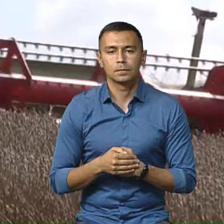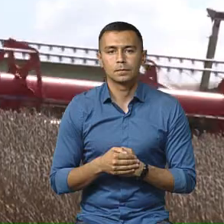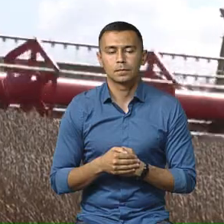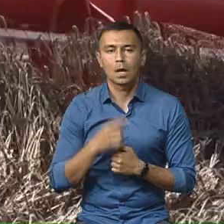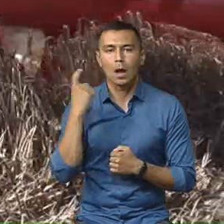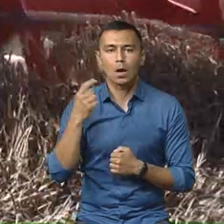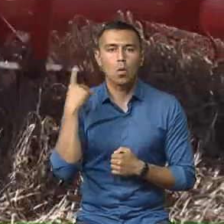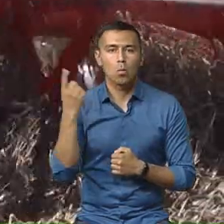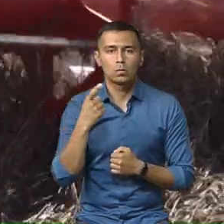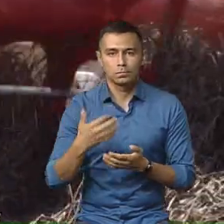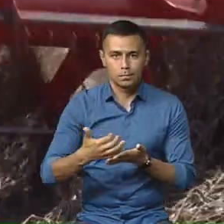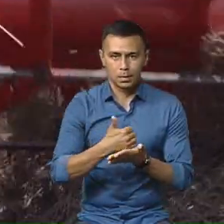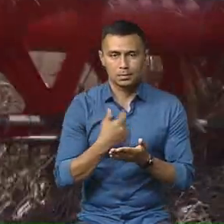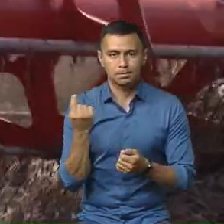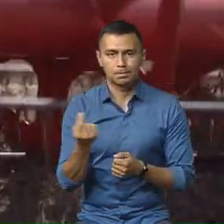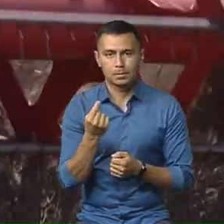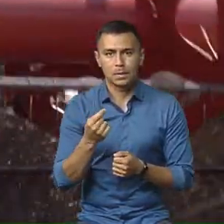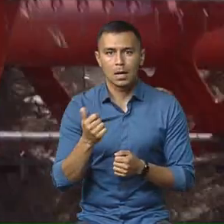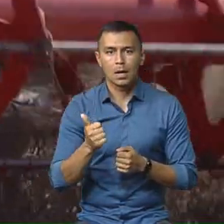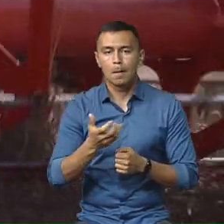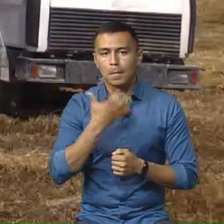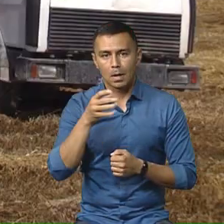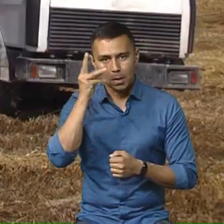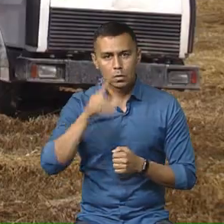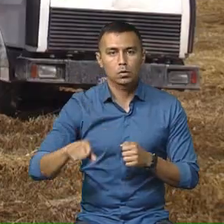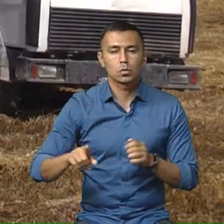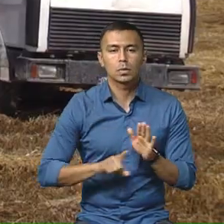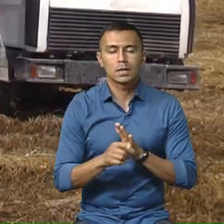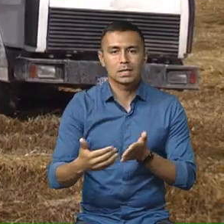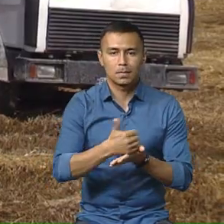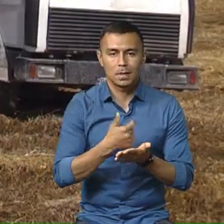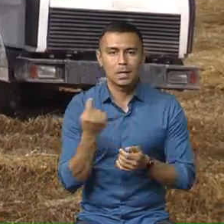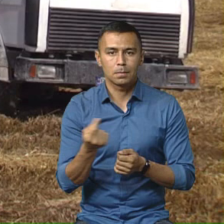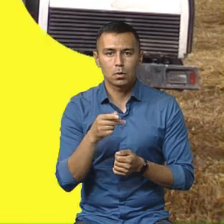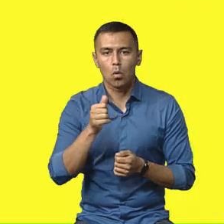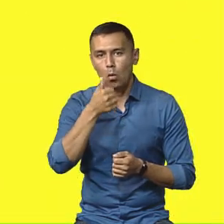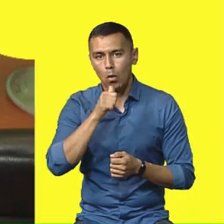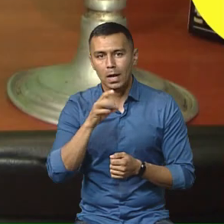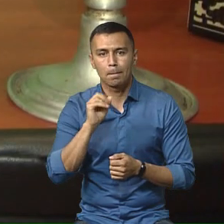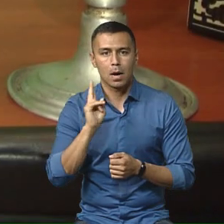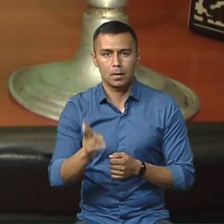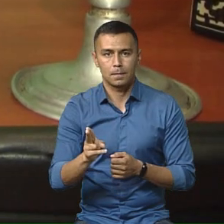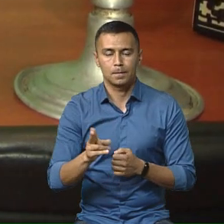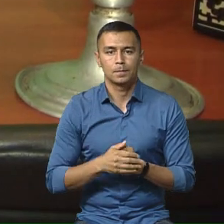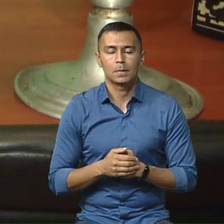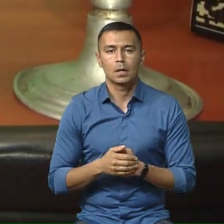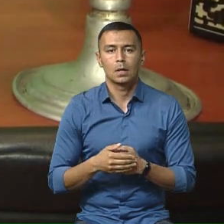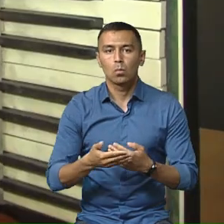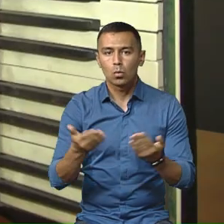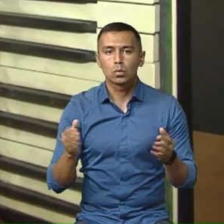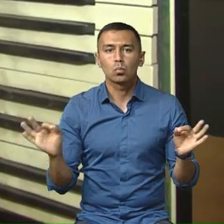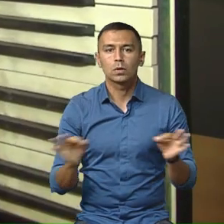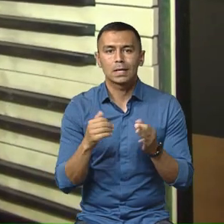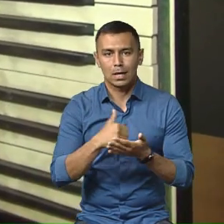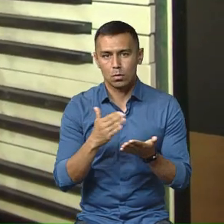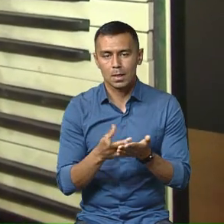Аграрії області жнивують. На півдні Хмельниччини розпочали збір озимого ячменю, гороху та ріпаку. Посуд та музичні